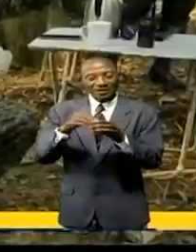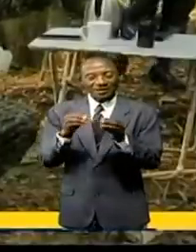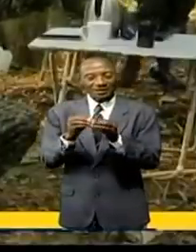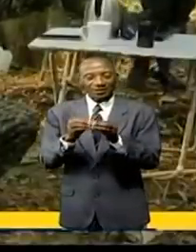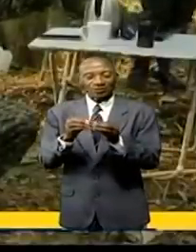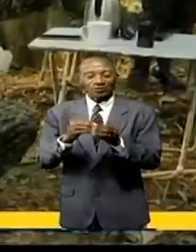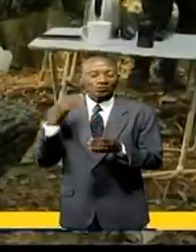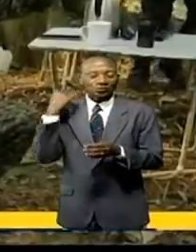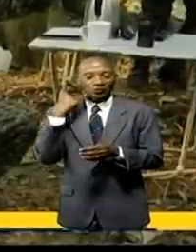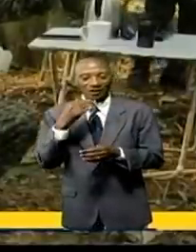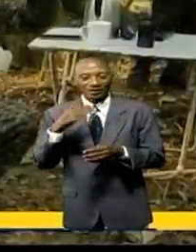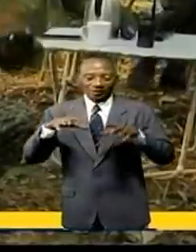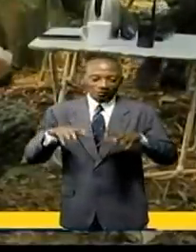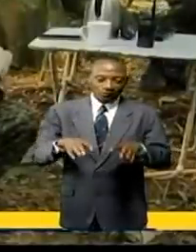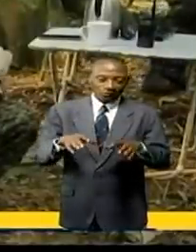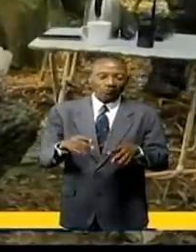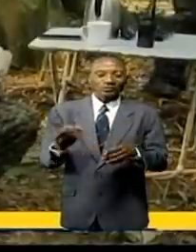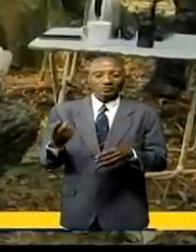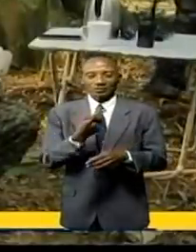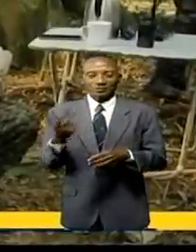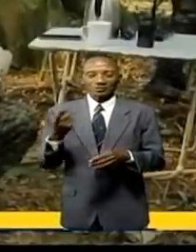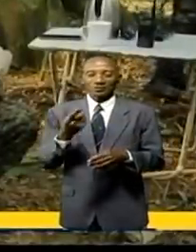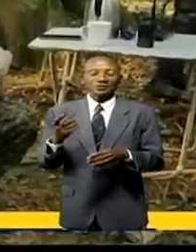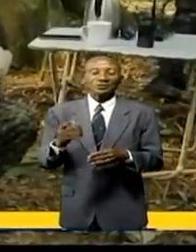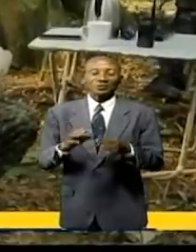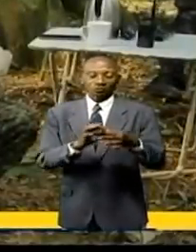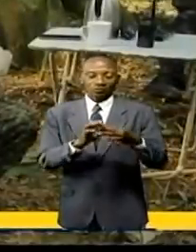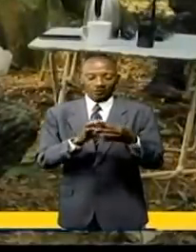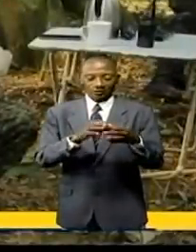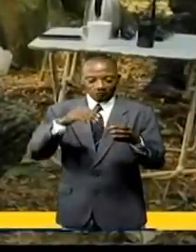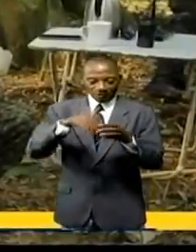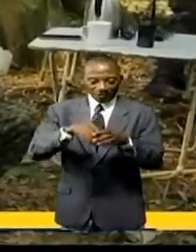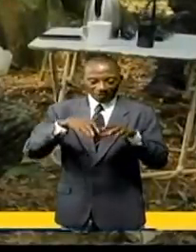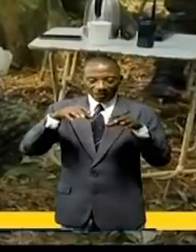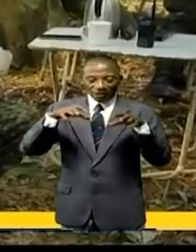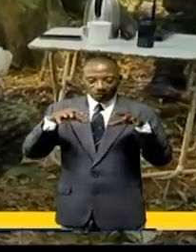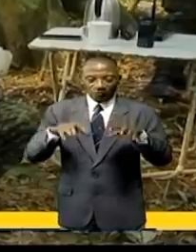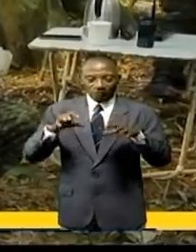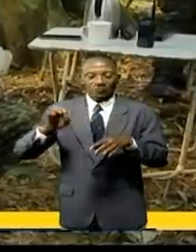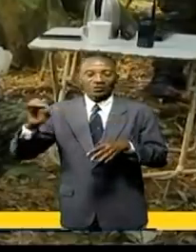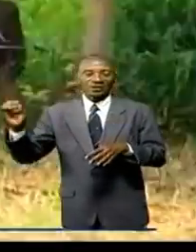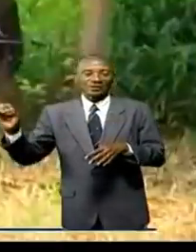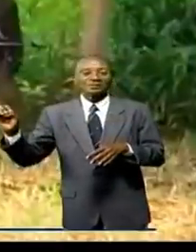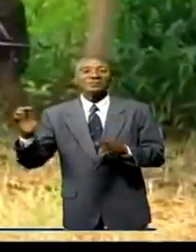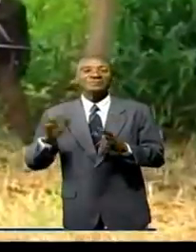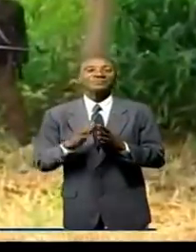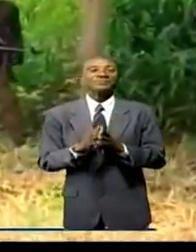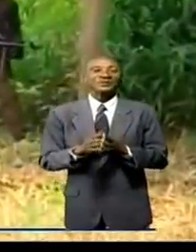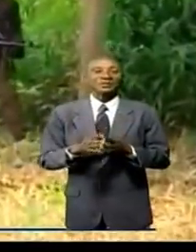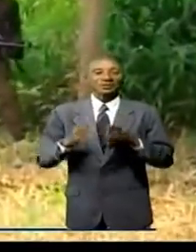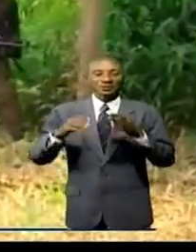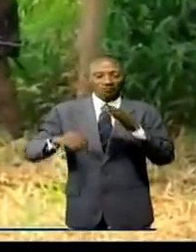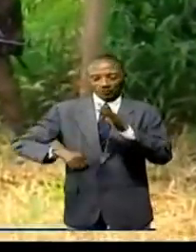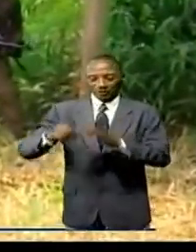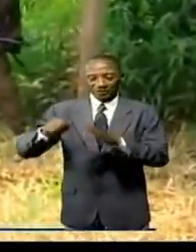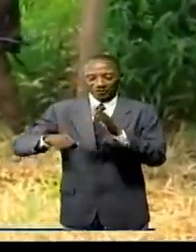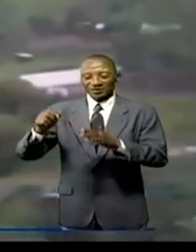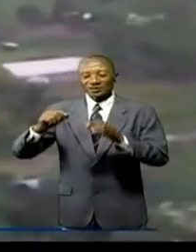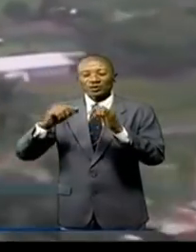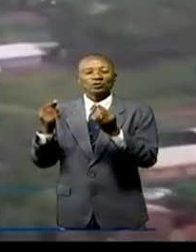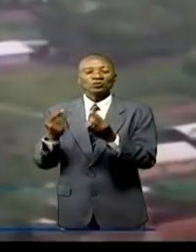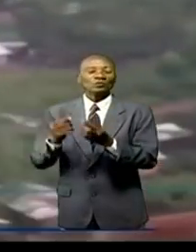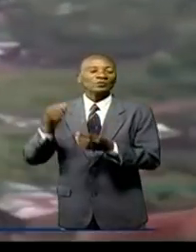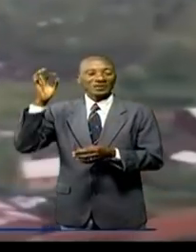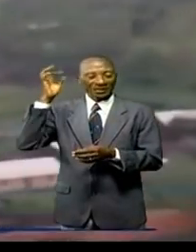la République démocratique du Congo dans sa partie Est. Opérations visant à éradiquer les rebelles des ADF,